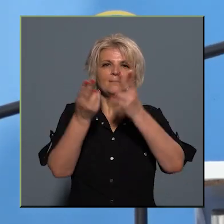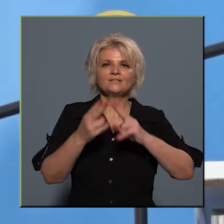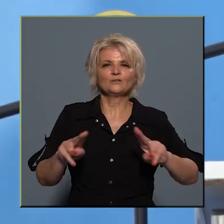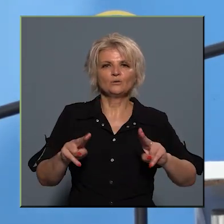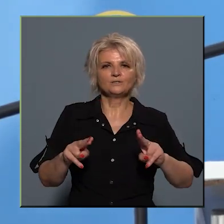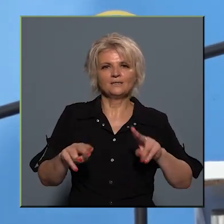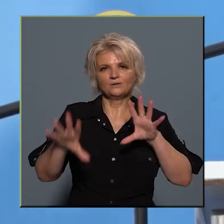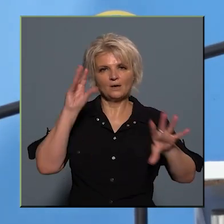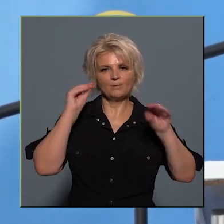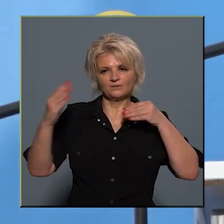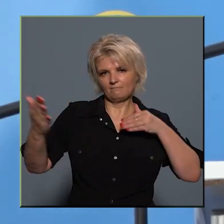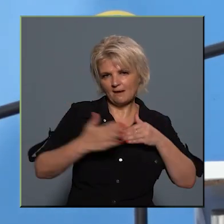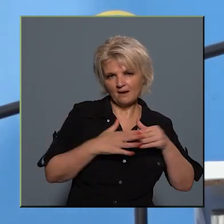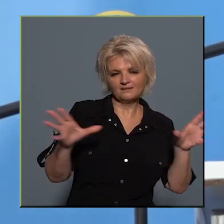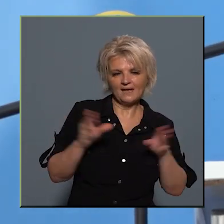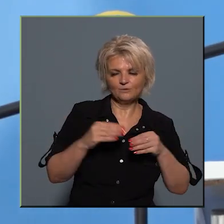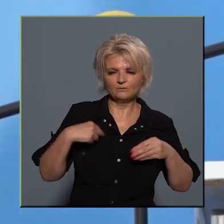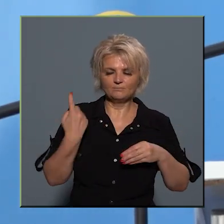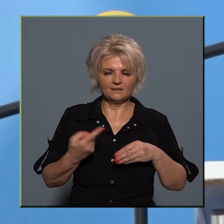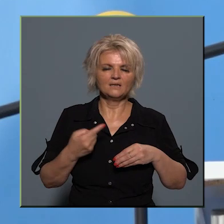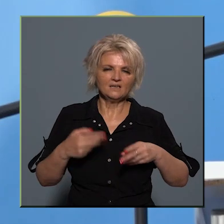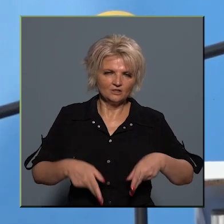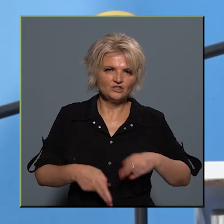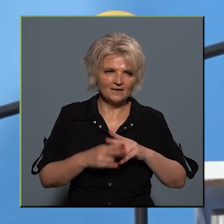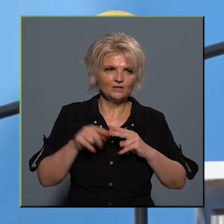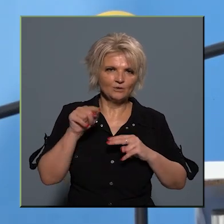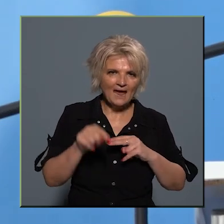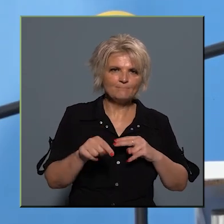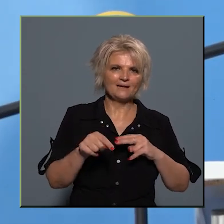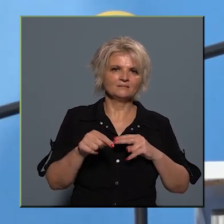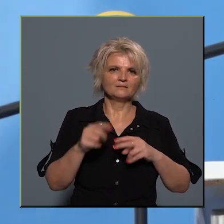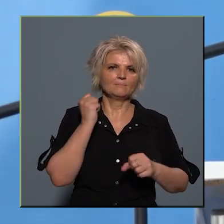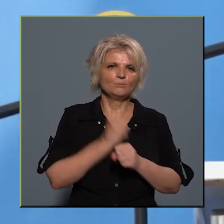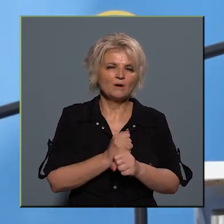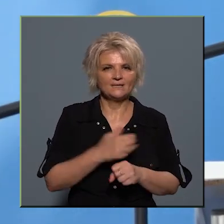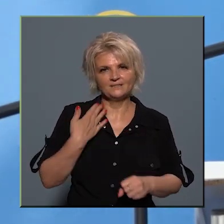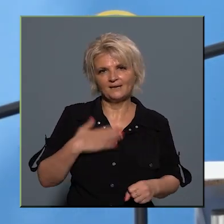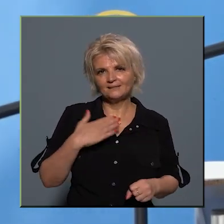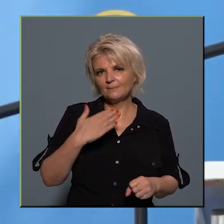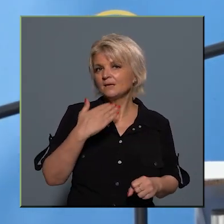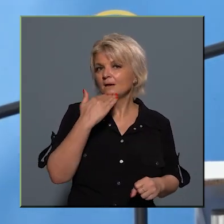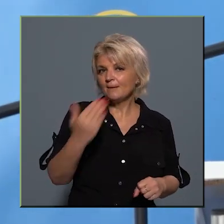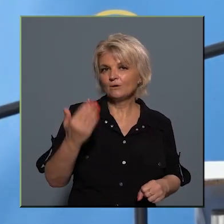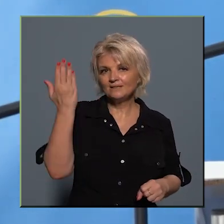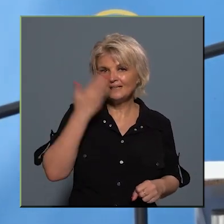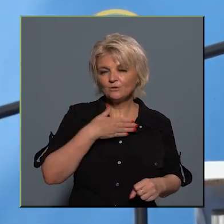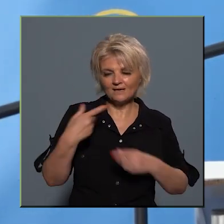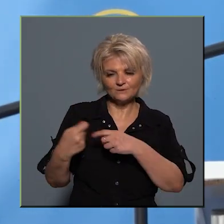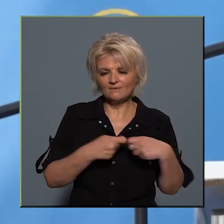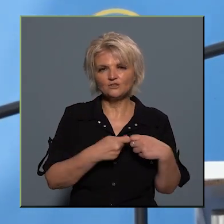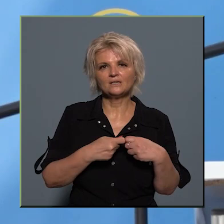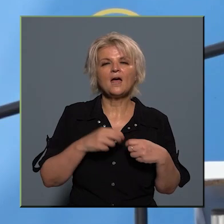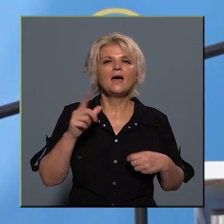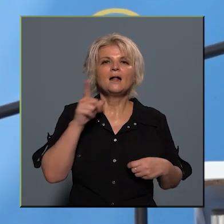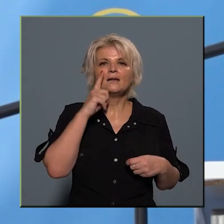is mellétéve mi nyitottak vagyunk arra, hogy ebbe segítsük a munkát. Ugye én ezúton is szeretném megköszönni mind a Hidrogén Technológiai Szövetségnek, mind ugye a